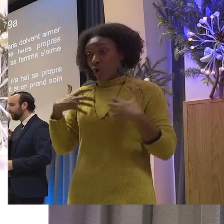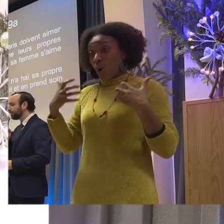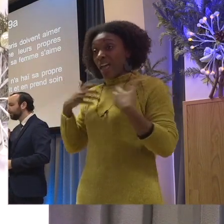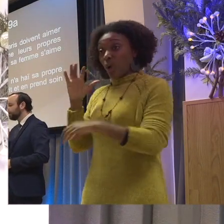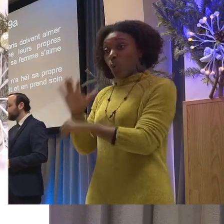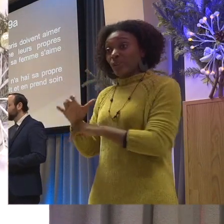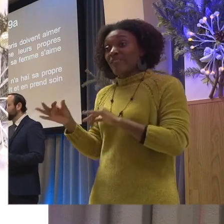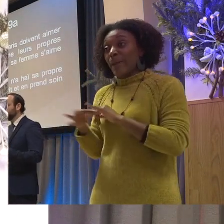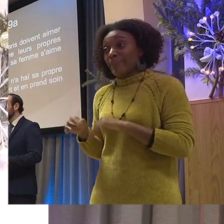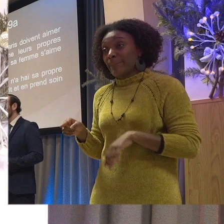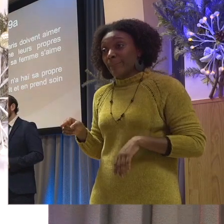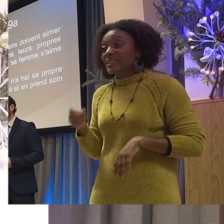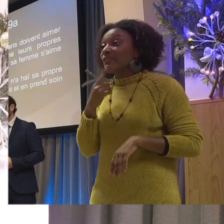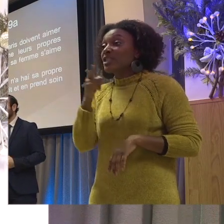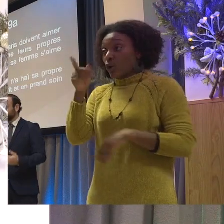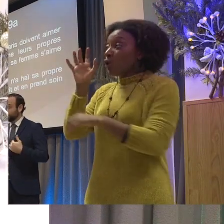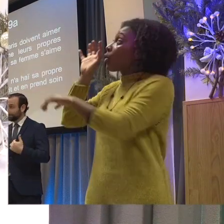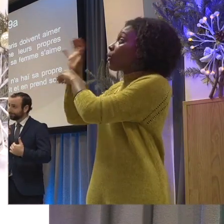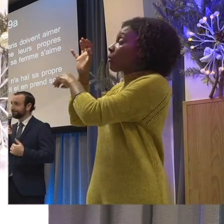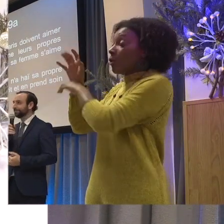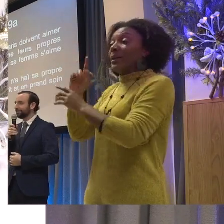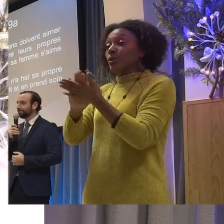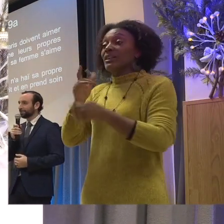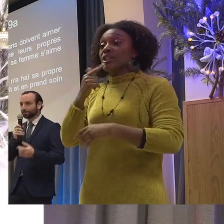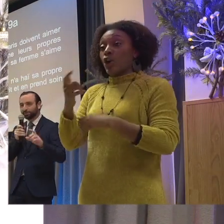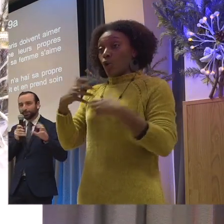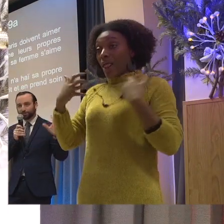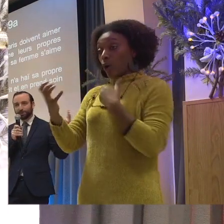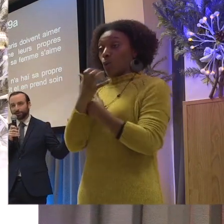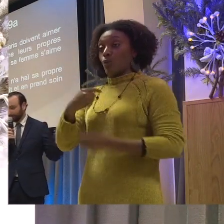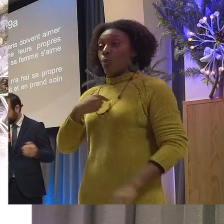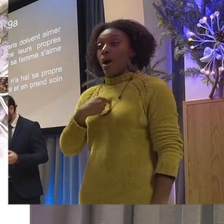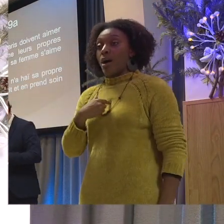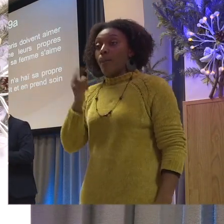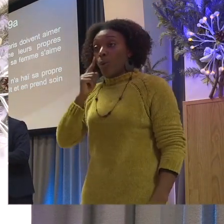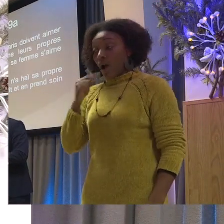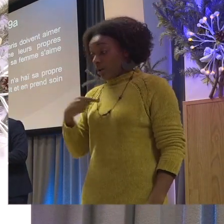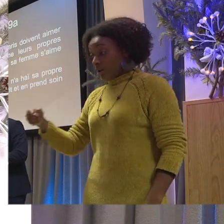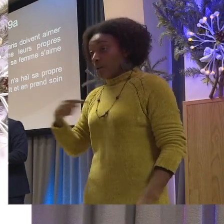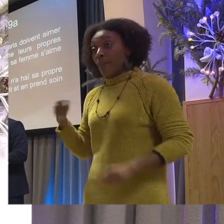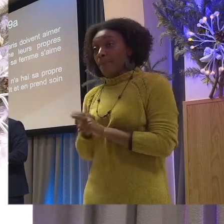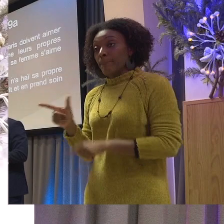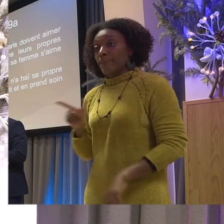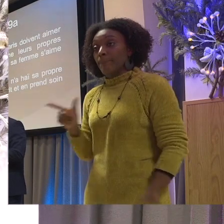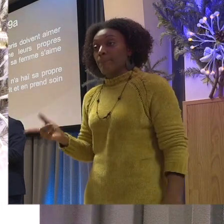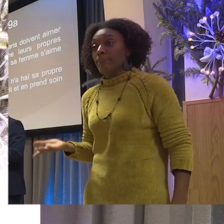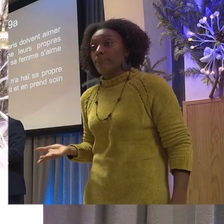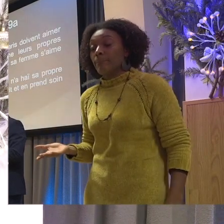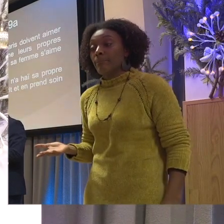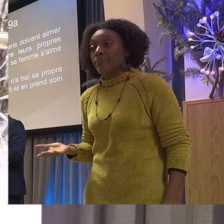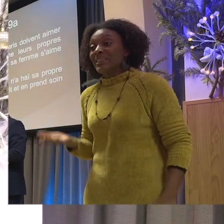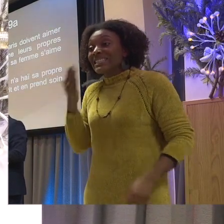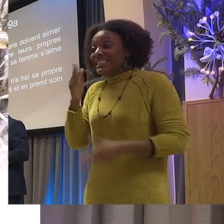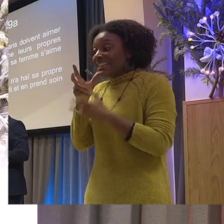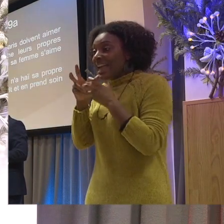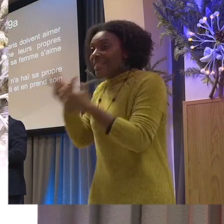ta femme, tu as de la haine et de la colère contre toi-même. Parce que ta femme est semblable à toi. Et si tu as de la colère ou de